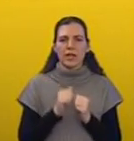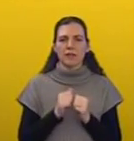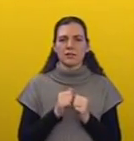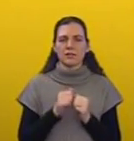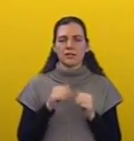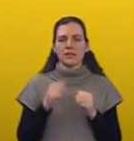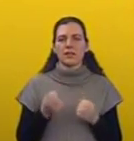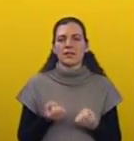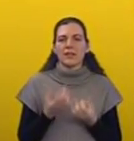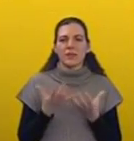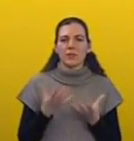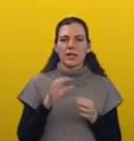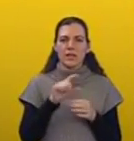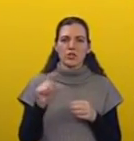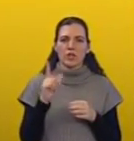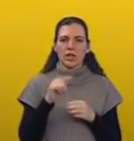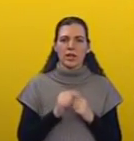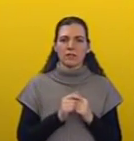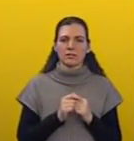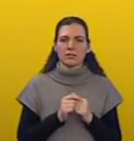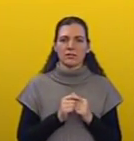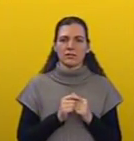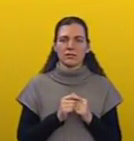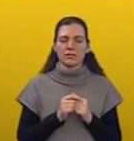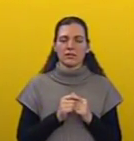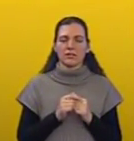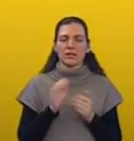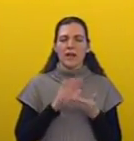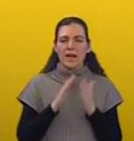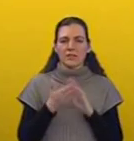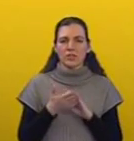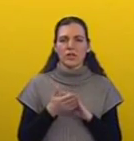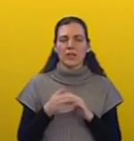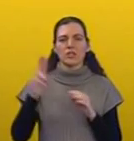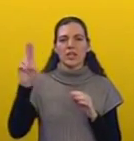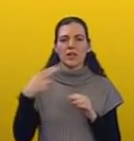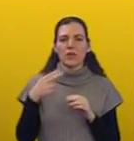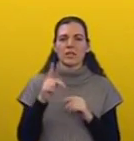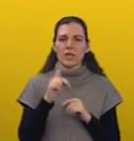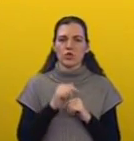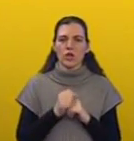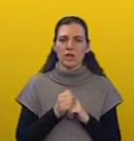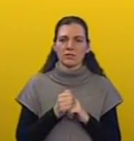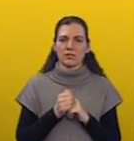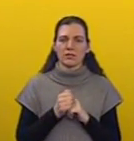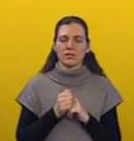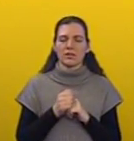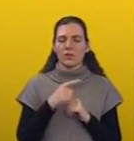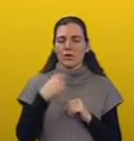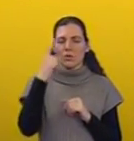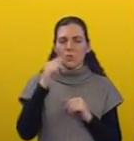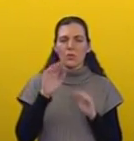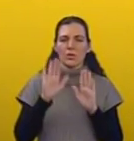lefejeztek, hangsúlyozta a kereszténység vezetője. Felhívta a figyelmet azokra is, akik otthonuk elhagyására